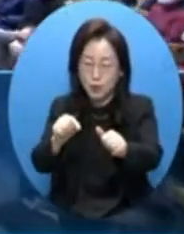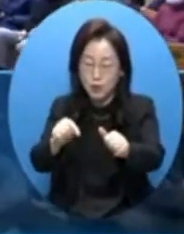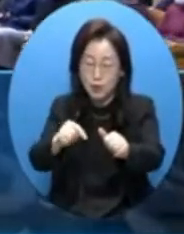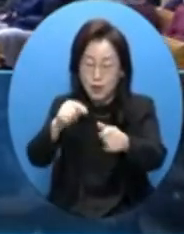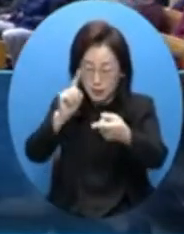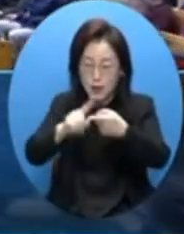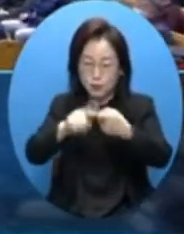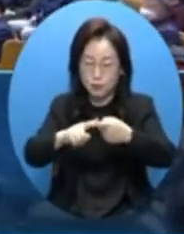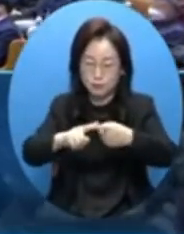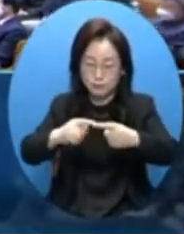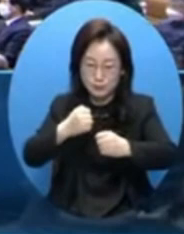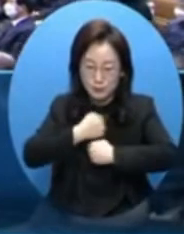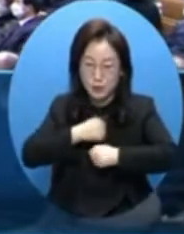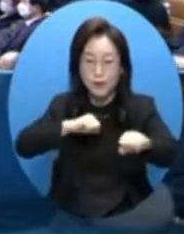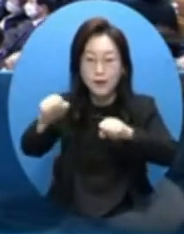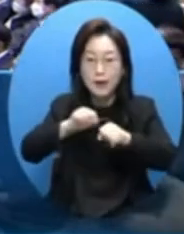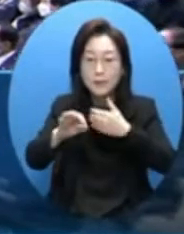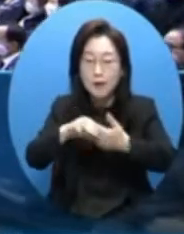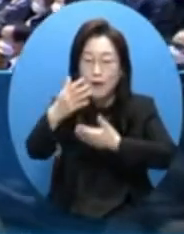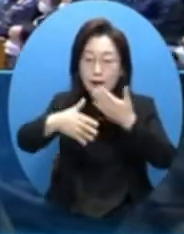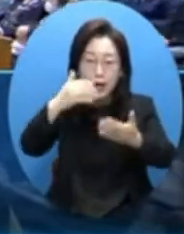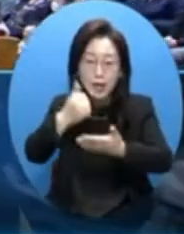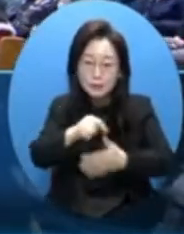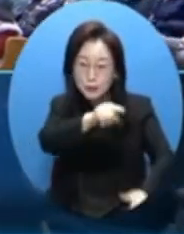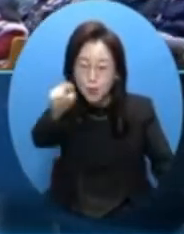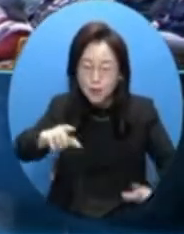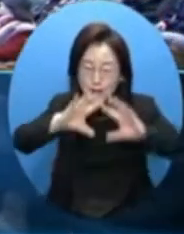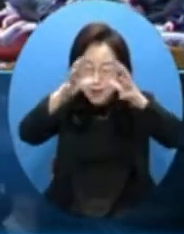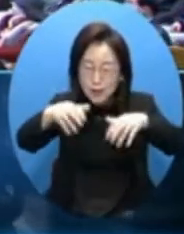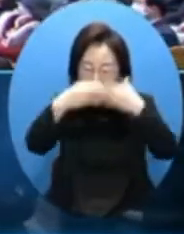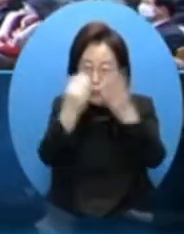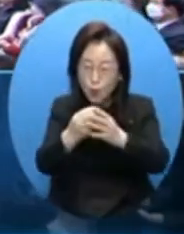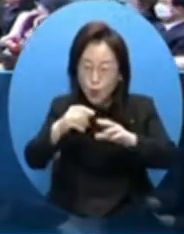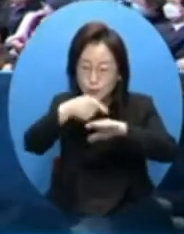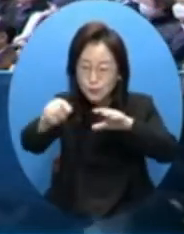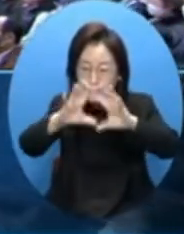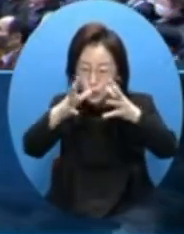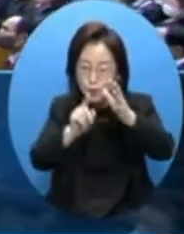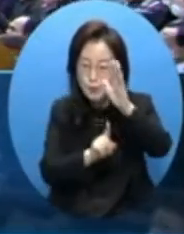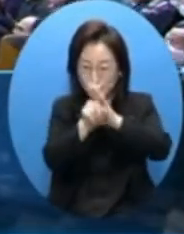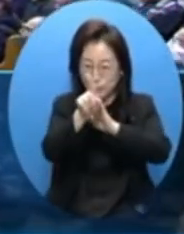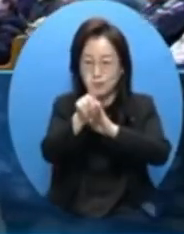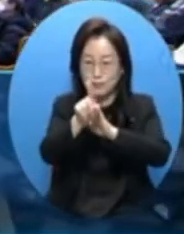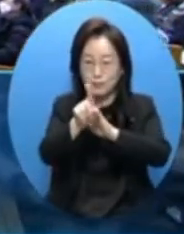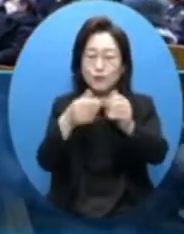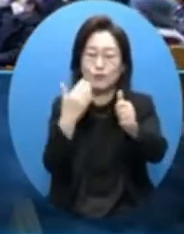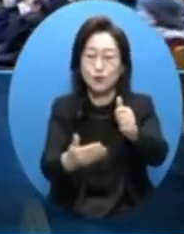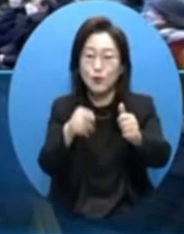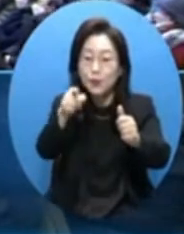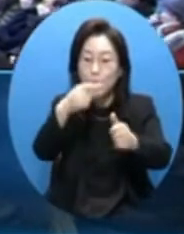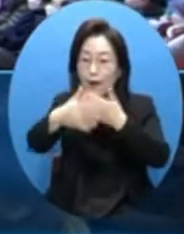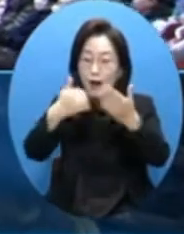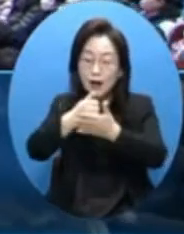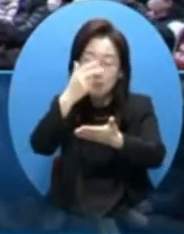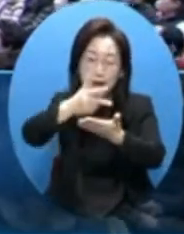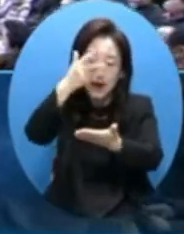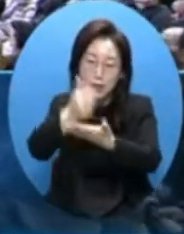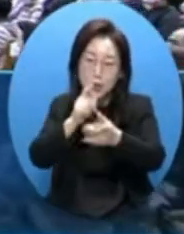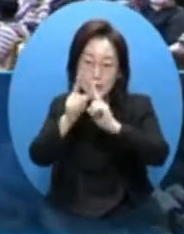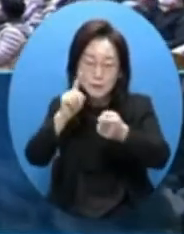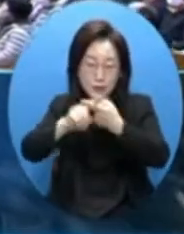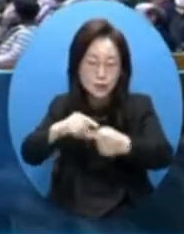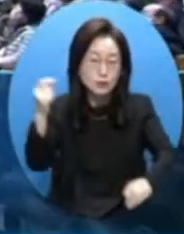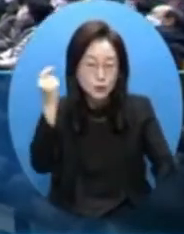모든 명령을 지켜 행하면 내 하나님 내 앞에서 너를 세계 모든 민족 위에 뛰어나게 하실 것이라 내가 내 하나님 말씀을